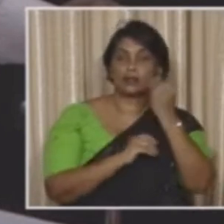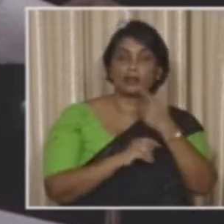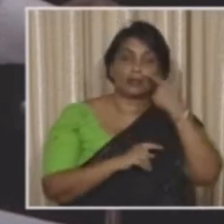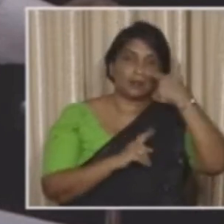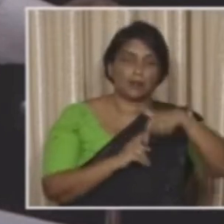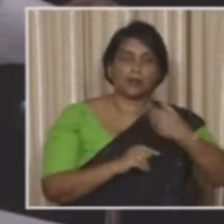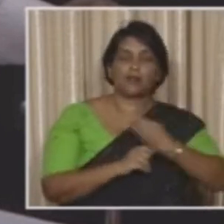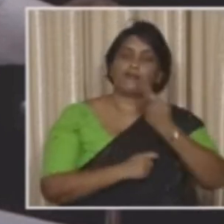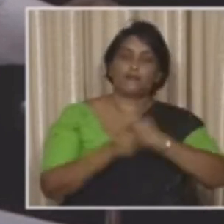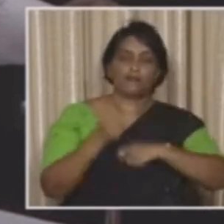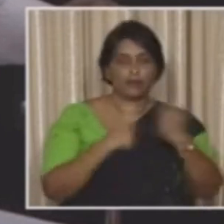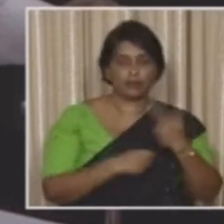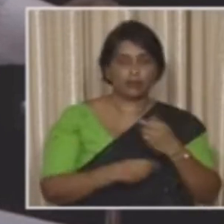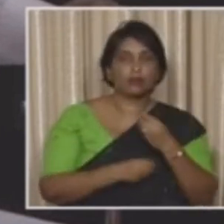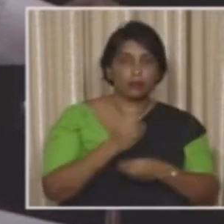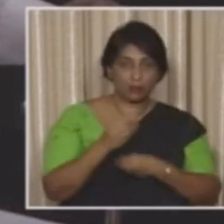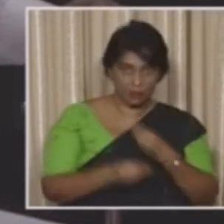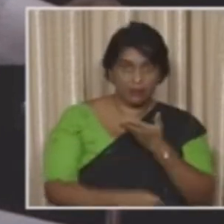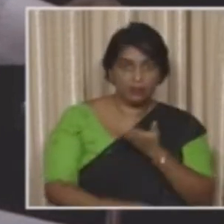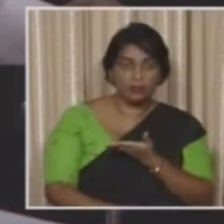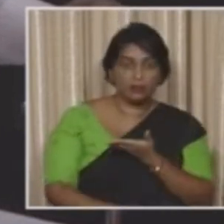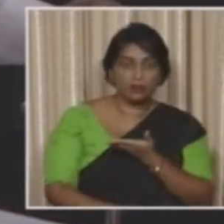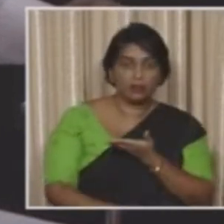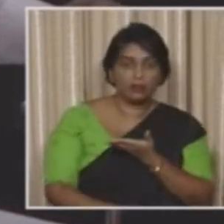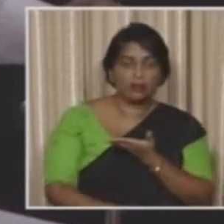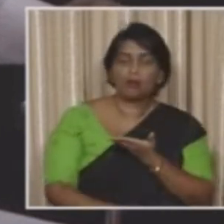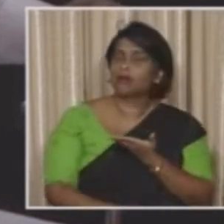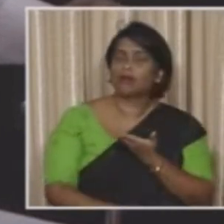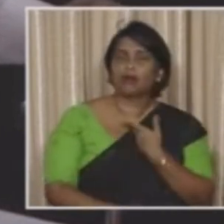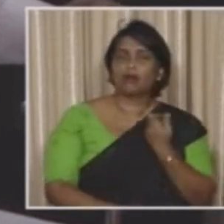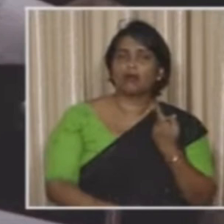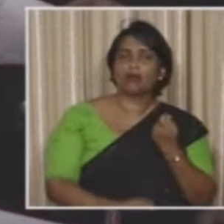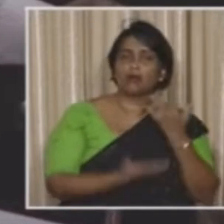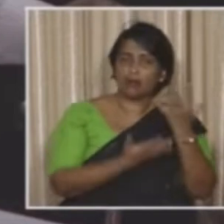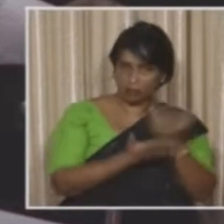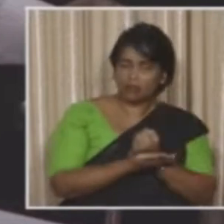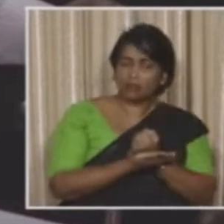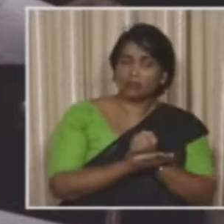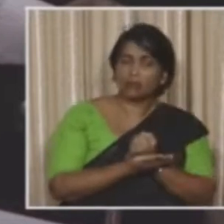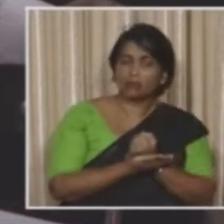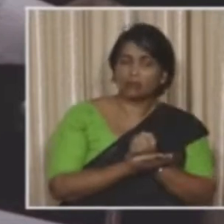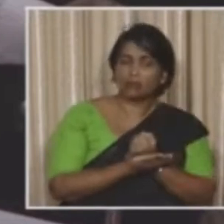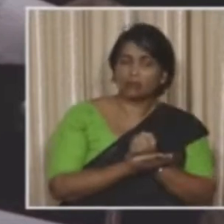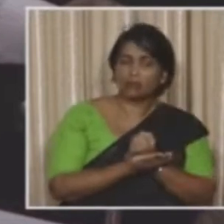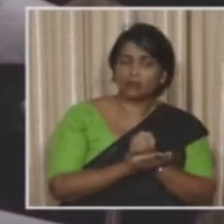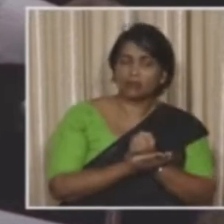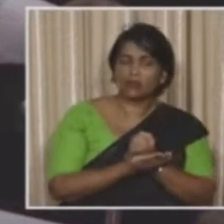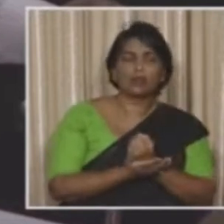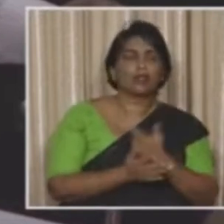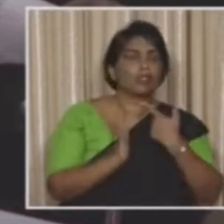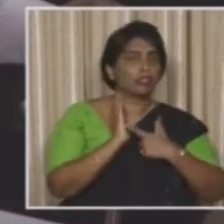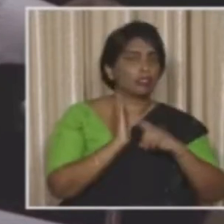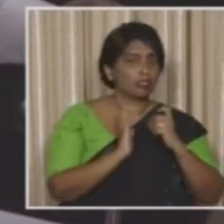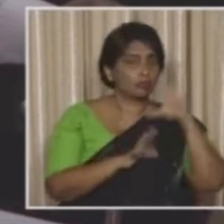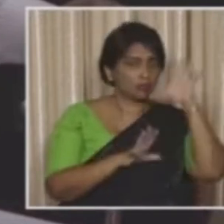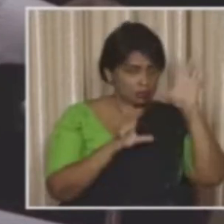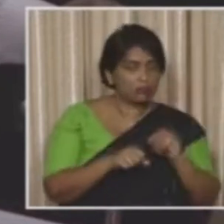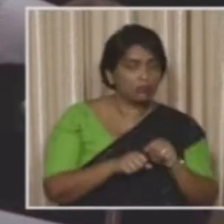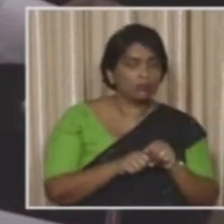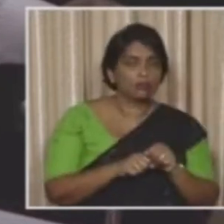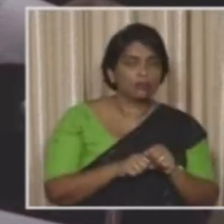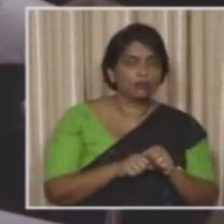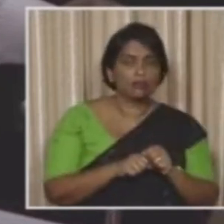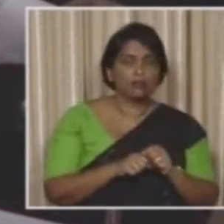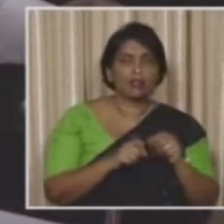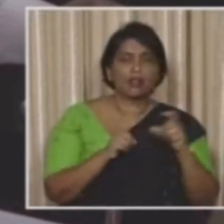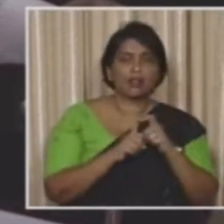විකුණන්න. ඒක ආයෝජනයක්ද? ඒක අපේ ප්‍රාග්ධනය සපයා ගැනීමක්ද? එතන අපි තාක්ෂණය කැඳවා ගැනීමක්ද? මේ